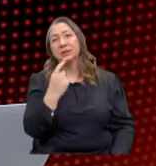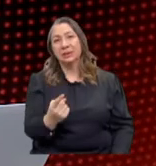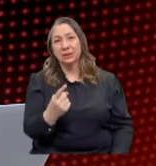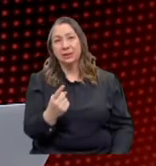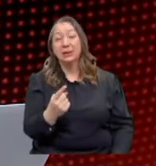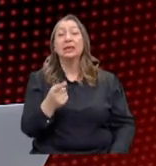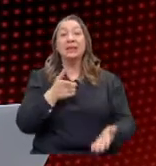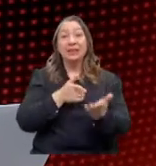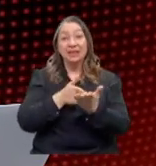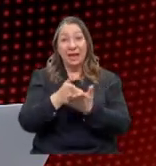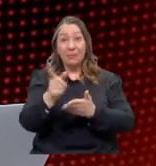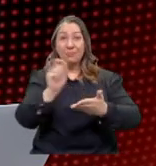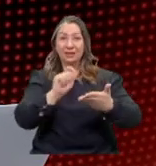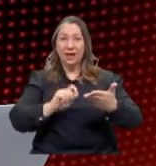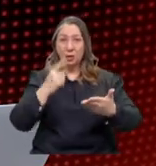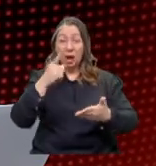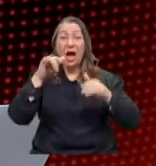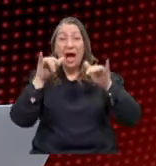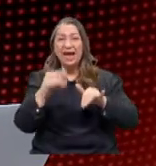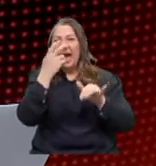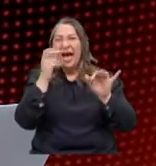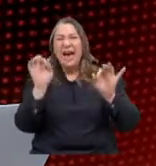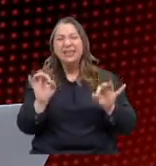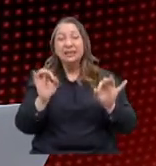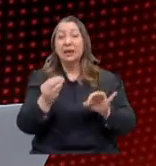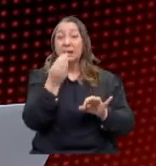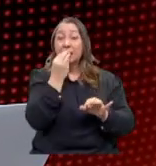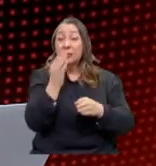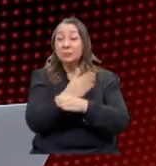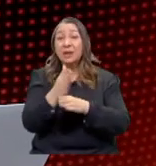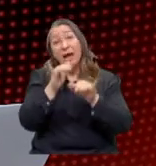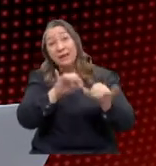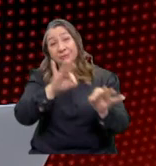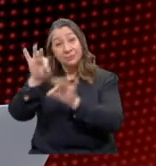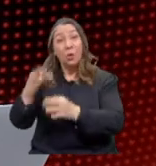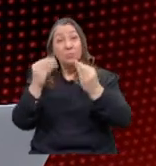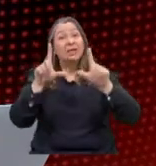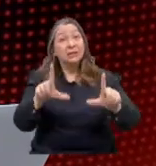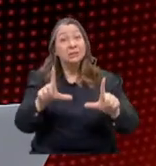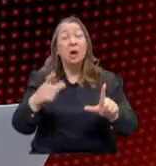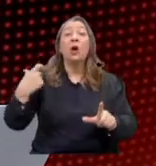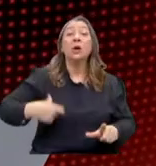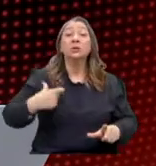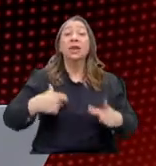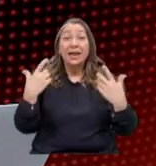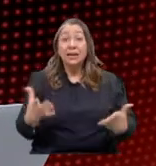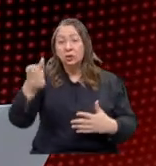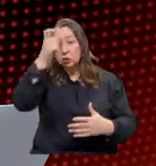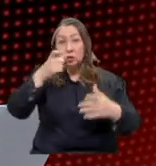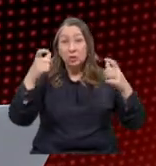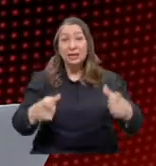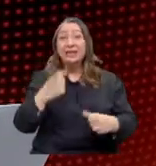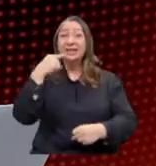dedi. Tarım yazarlarına göre aynı hassasiyet gıda ürünleri için de gösterilmeli. Özellikle de